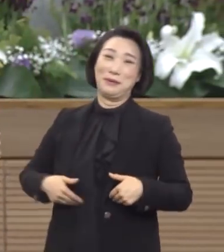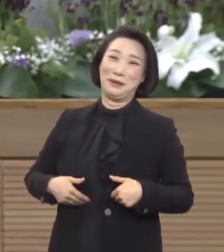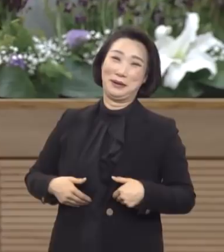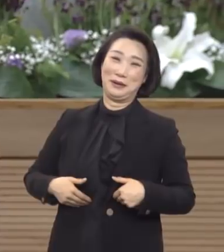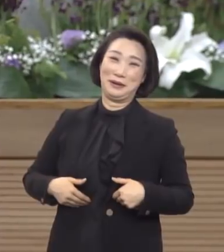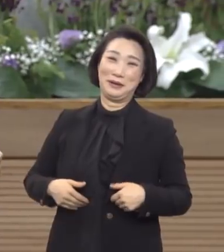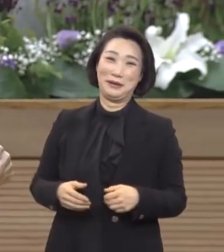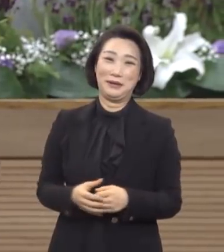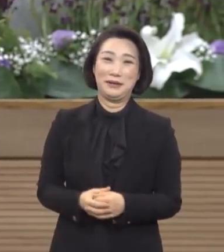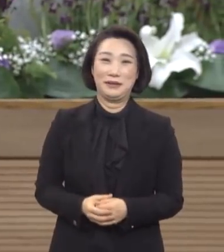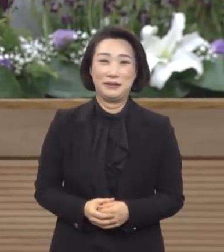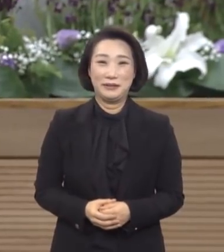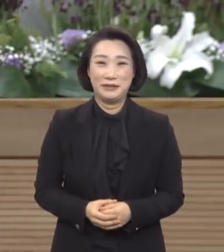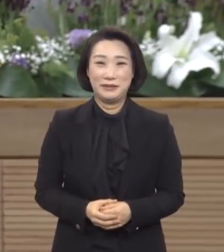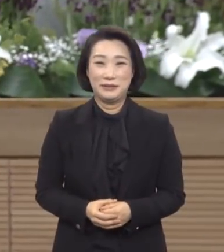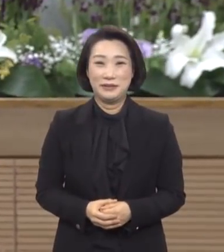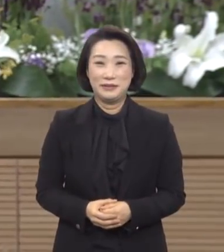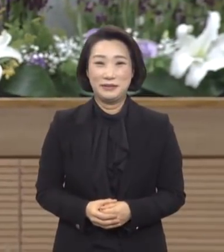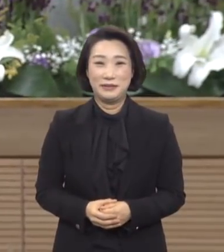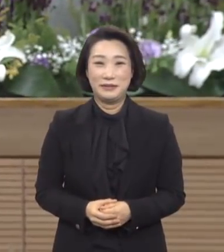어마어마할 것입니다.